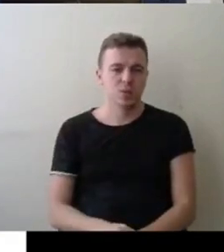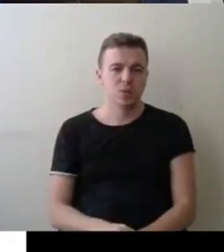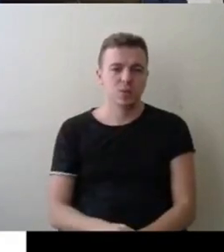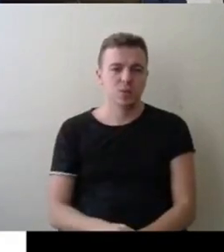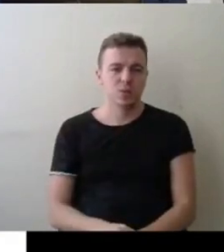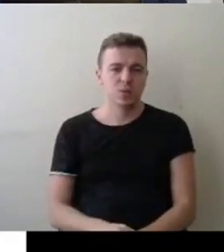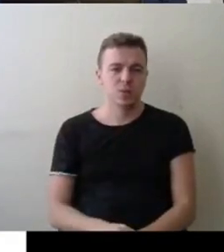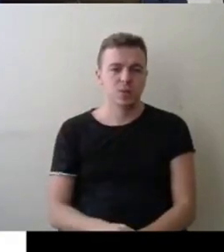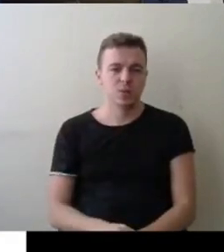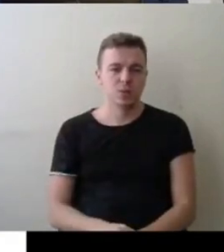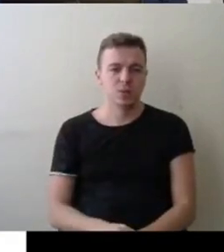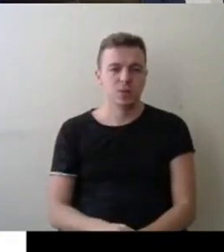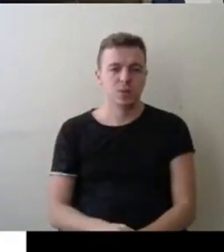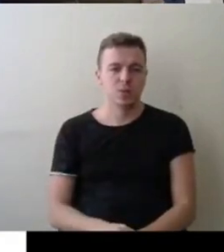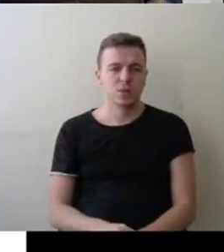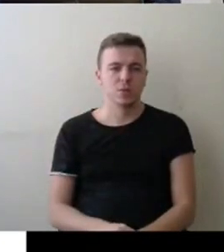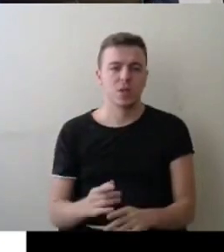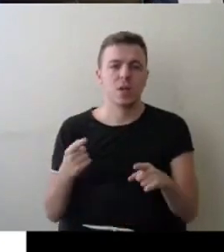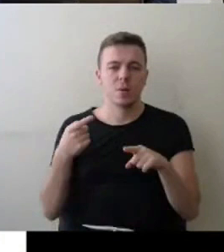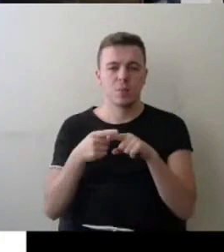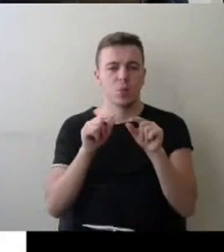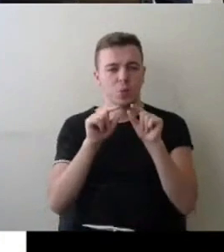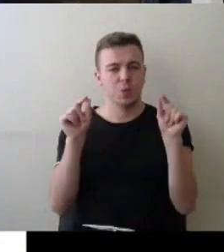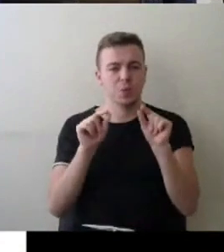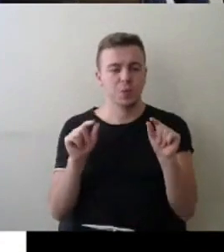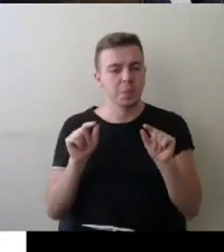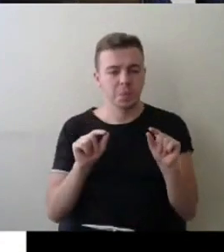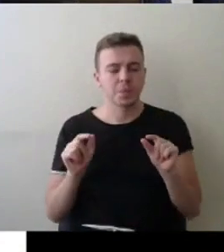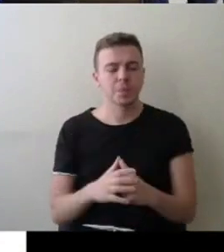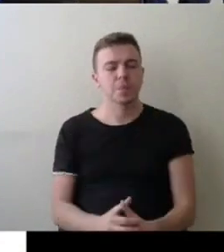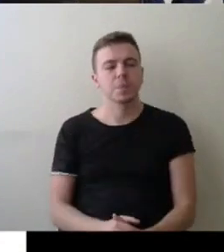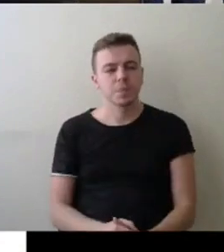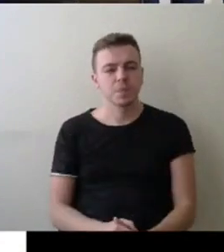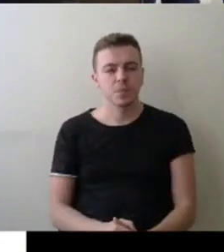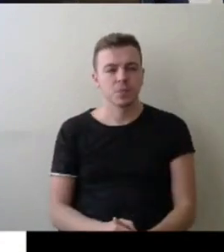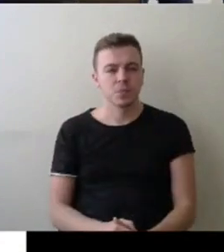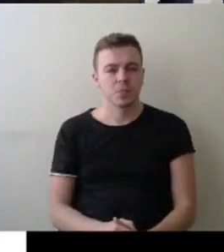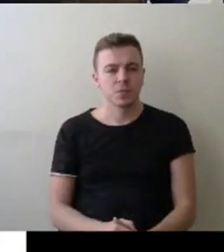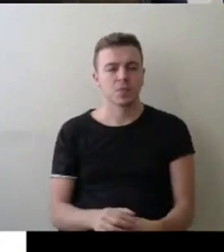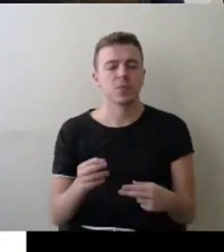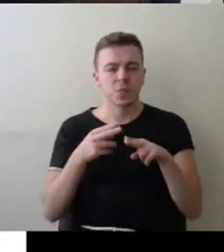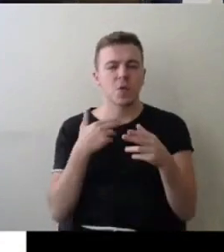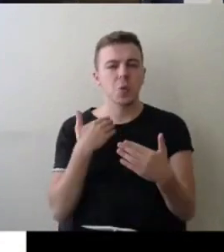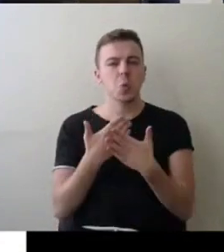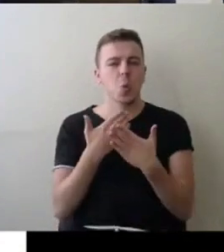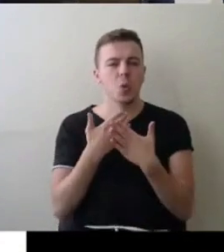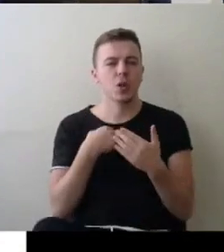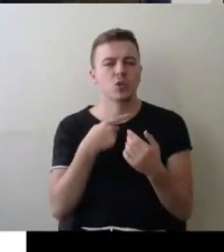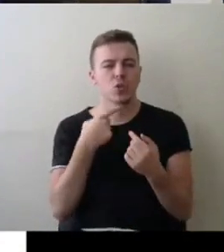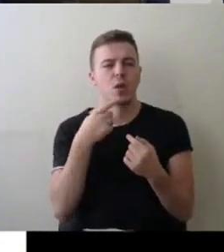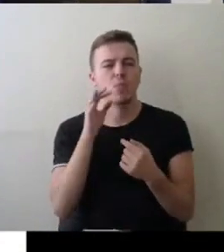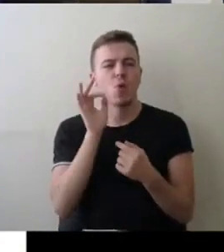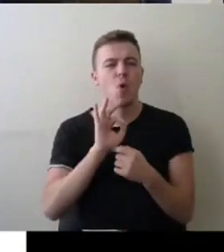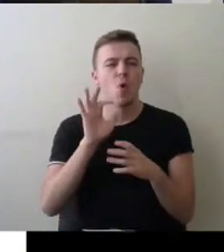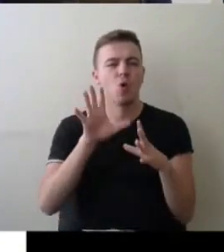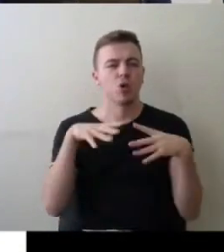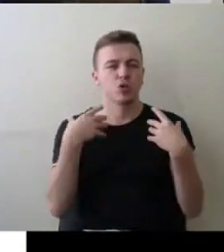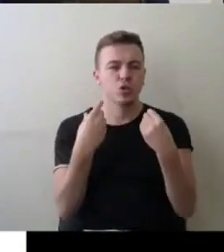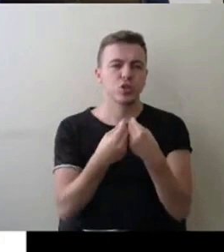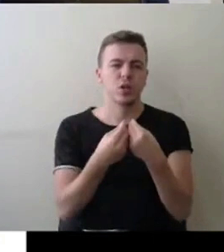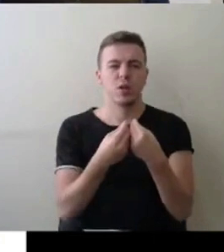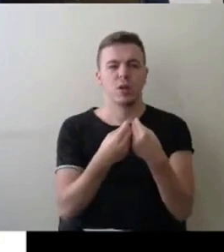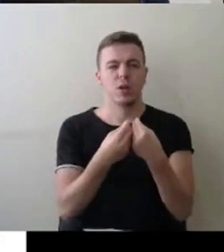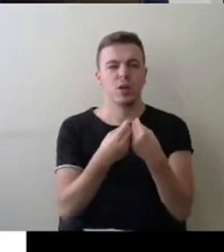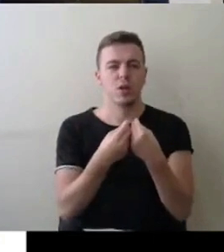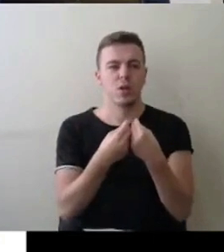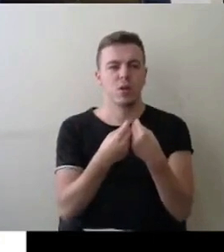Dar keletą minčių, reiškia, tai visgi, kodėl aš kalbu apie šeimos, reiškia, sakykime, tokį